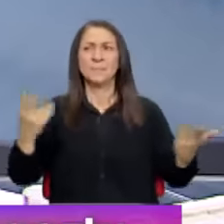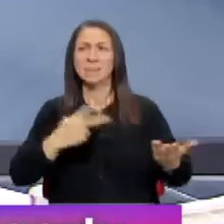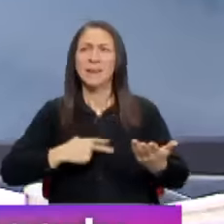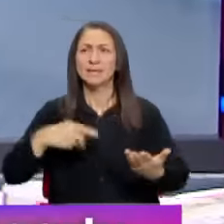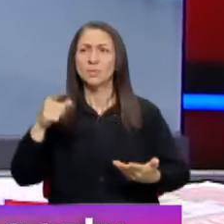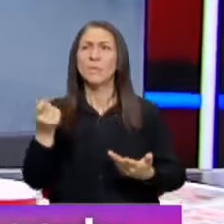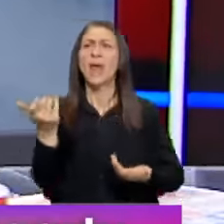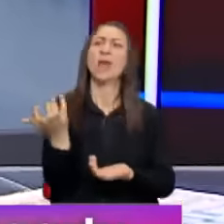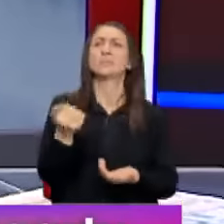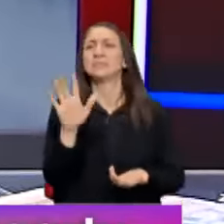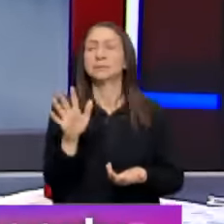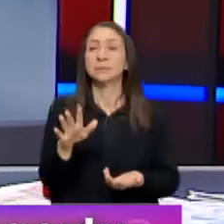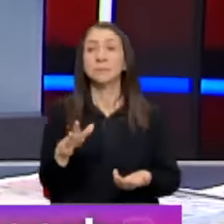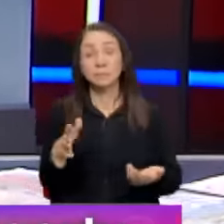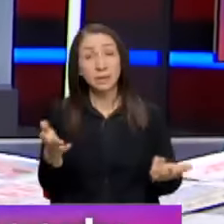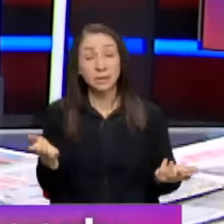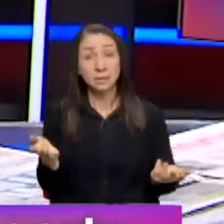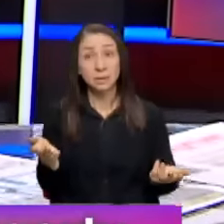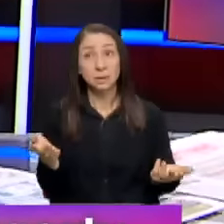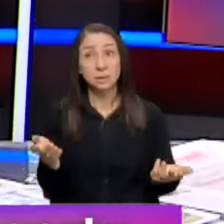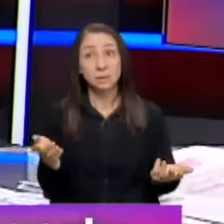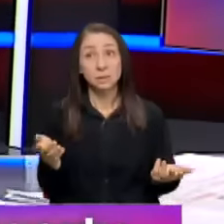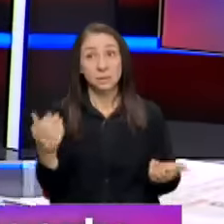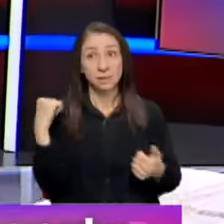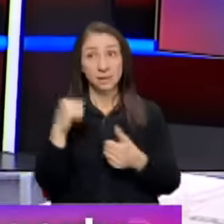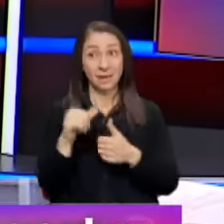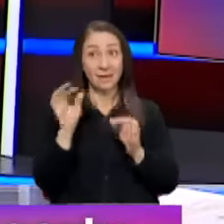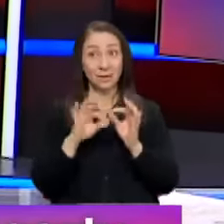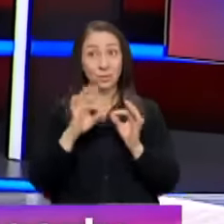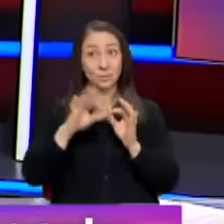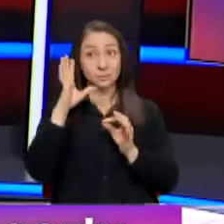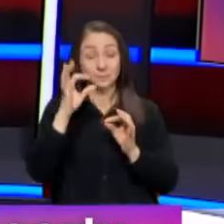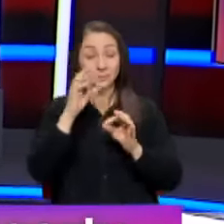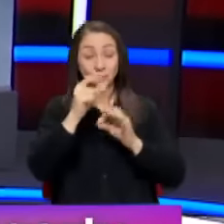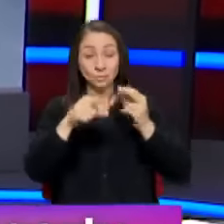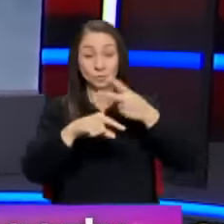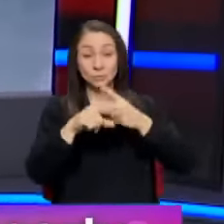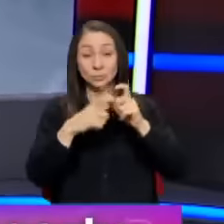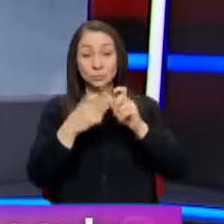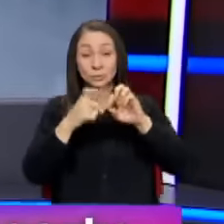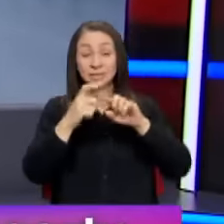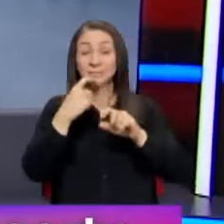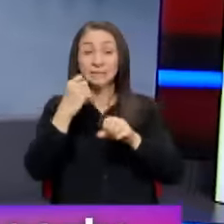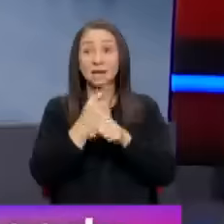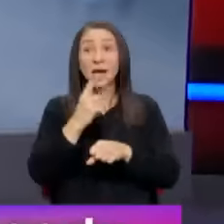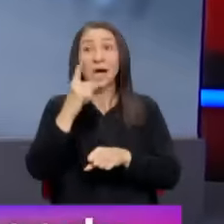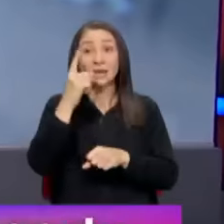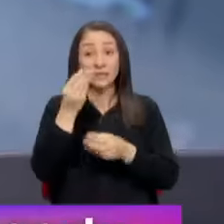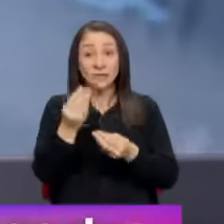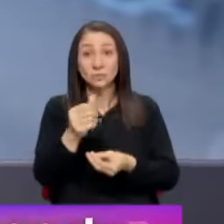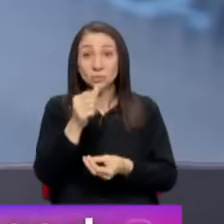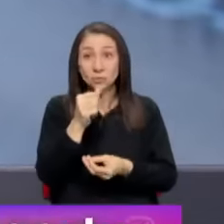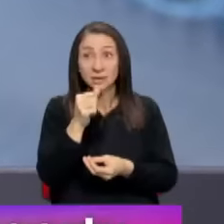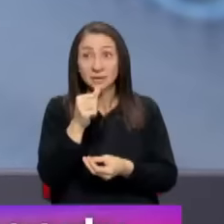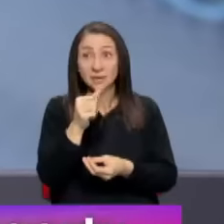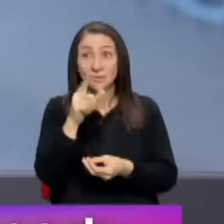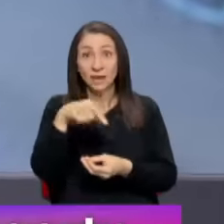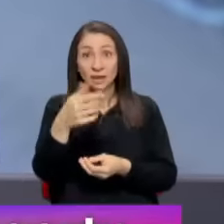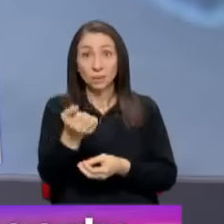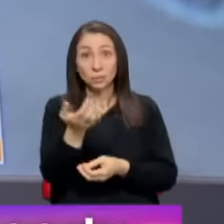buradan para almasın. Peki yine ekonomist Özgür Demirtaş da şunu söyledi. Allah'ın verdiği sudan